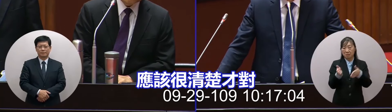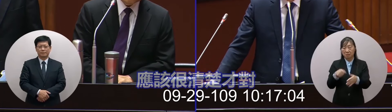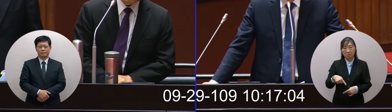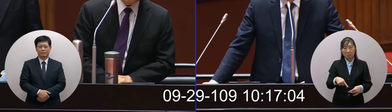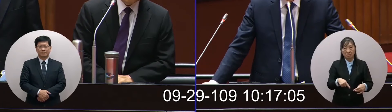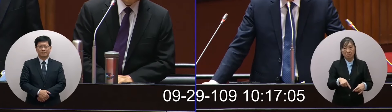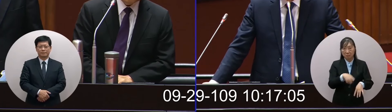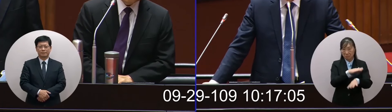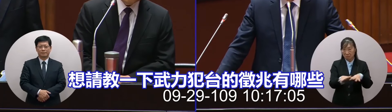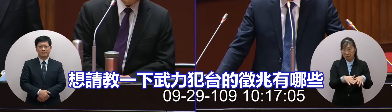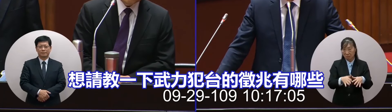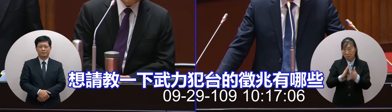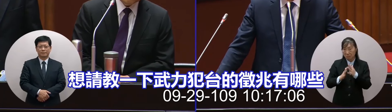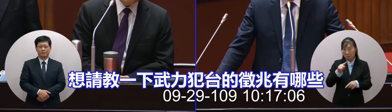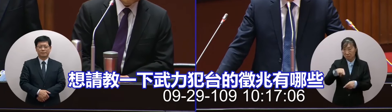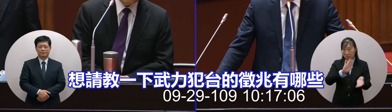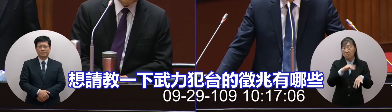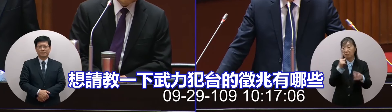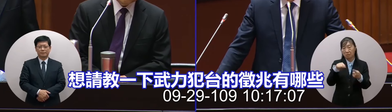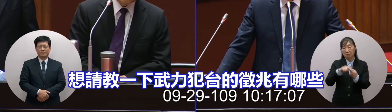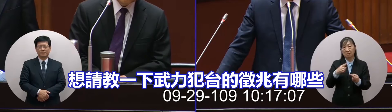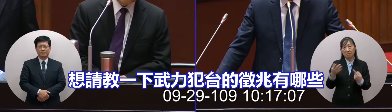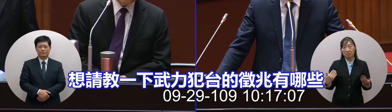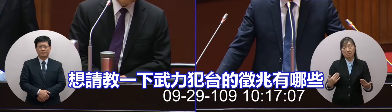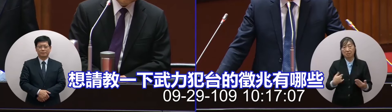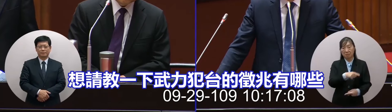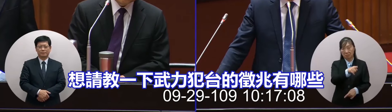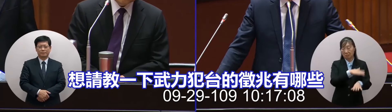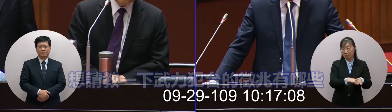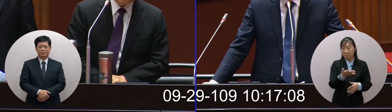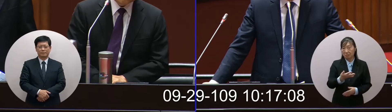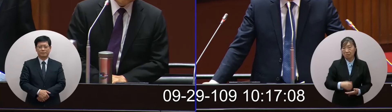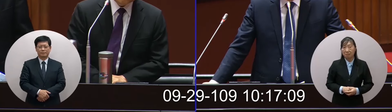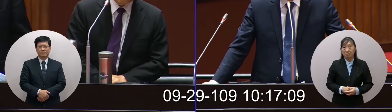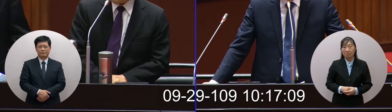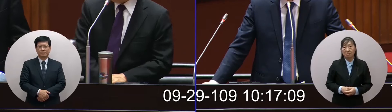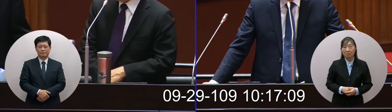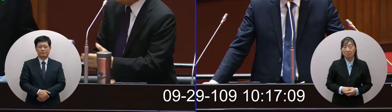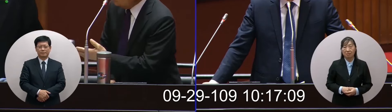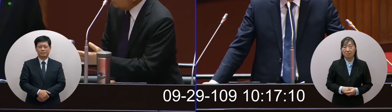才对啊。就我想请教一下，武力犯台的征兆有哪些？